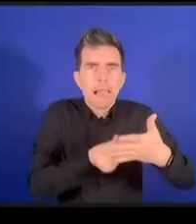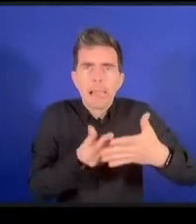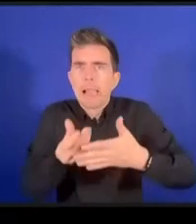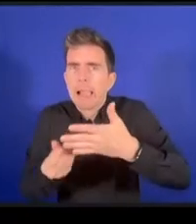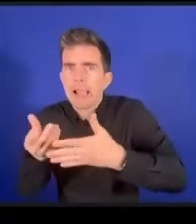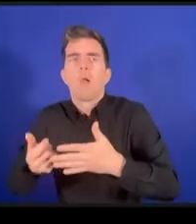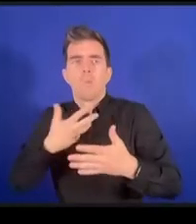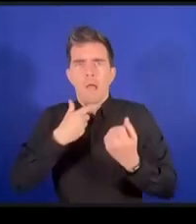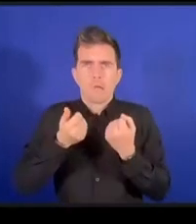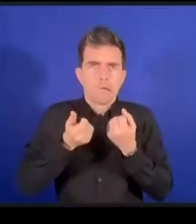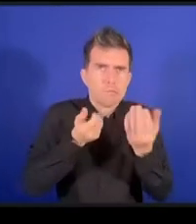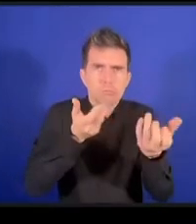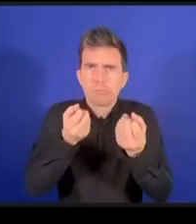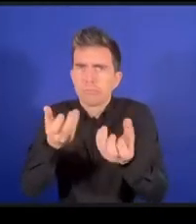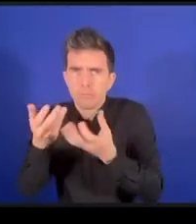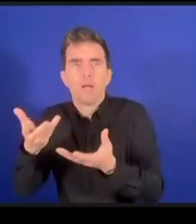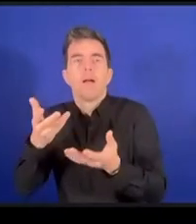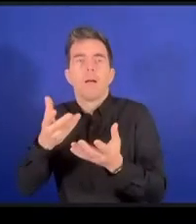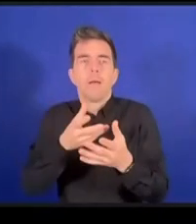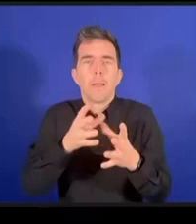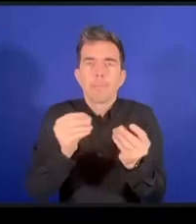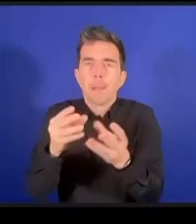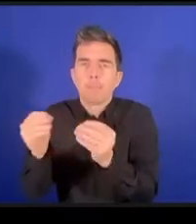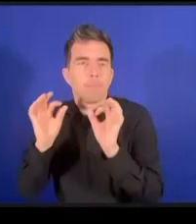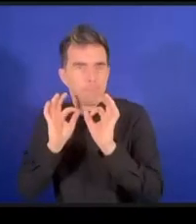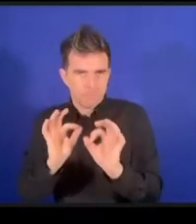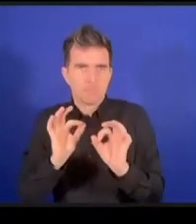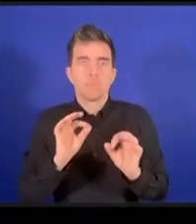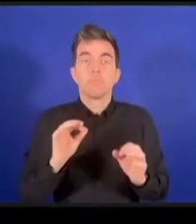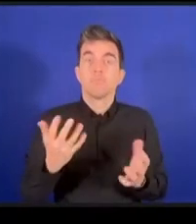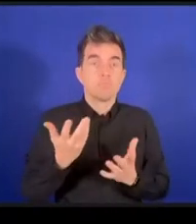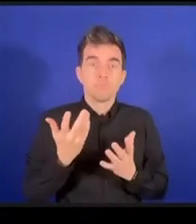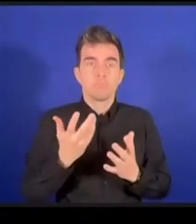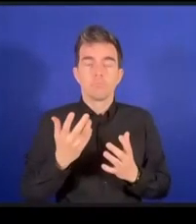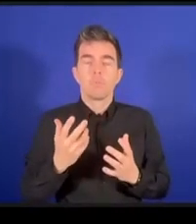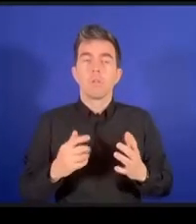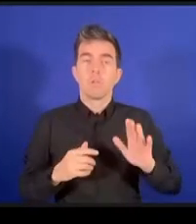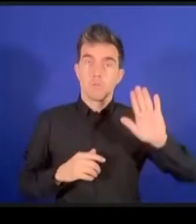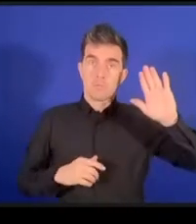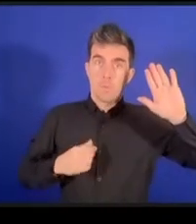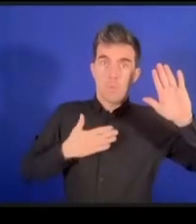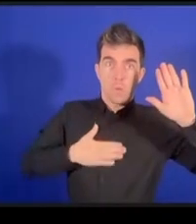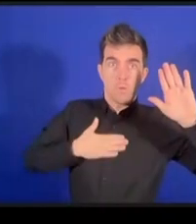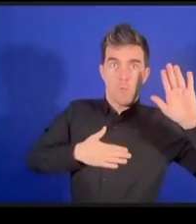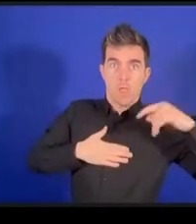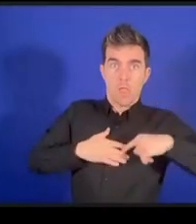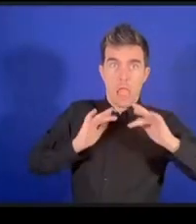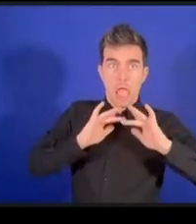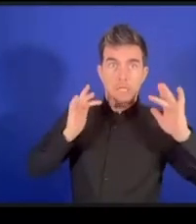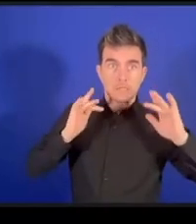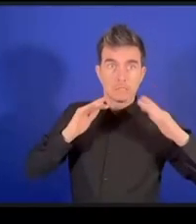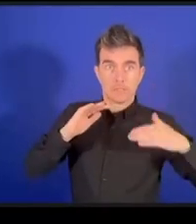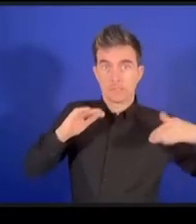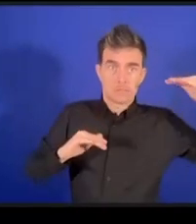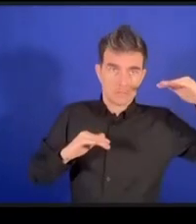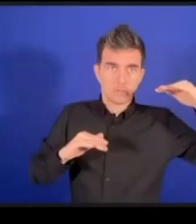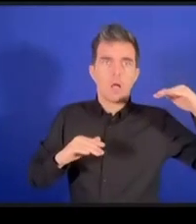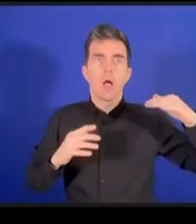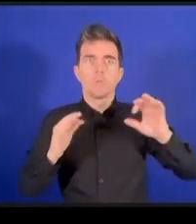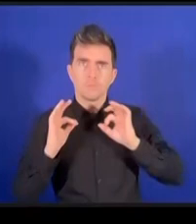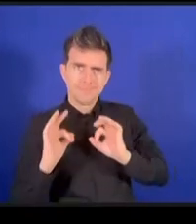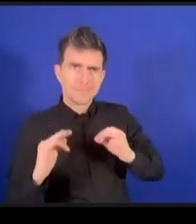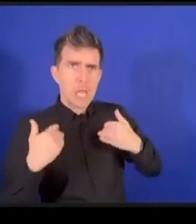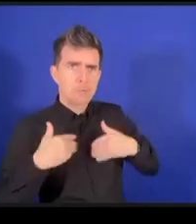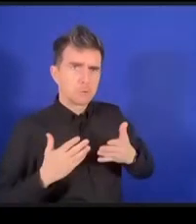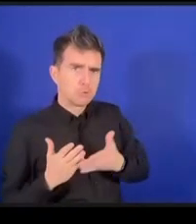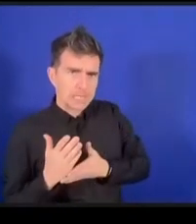даны и конкретной практикой в области цур и прав человека и позволяет нам